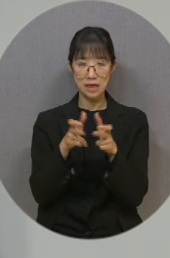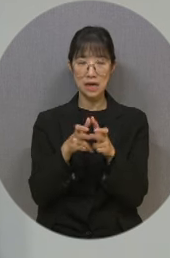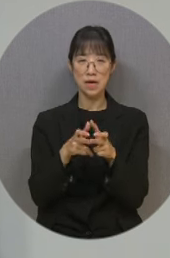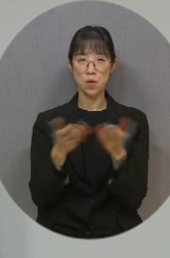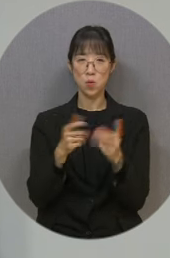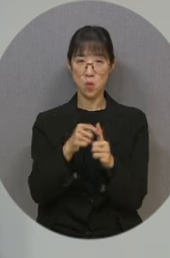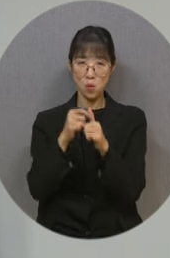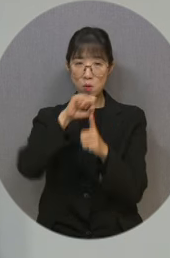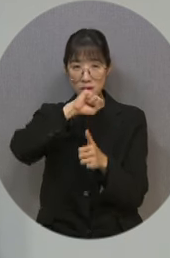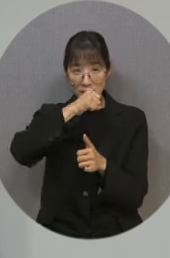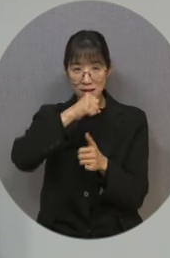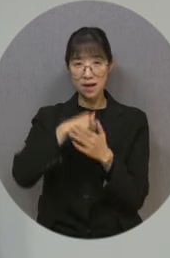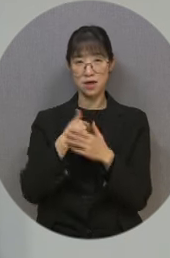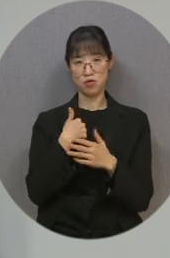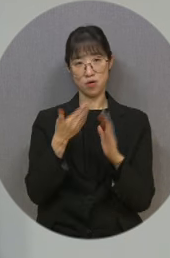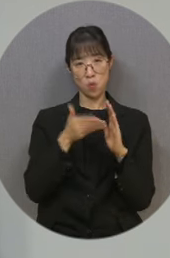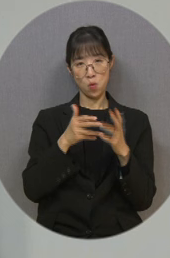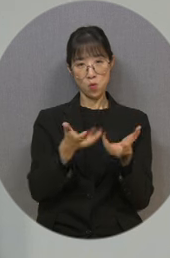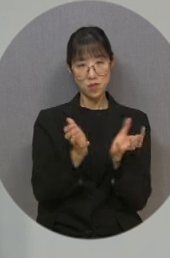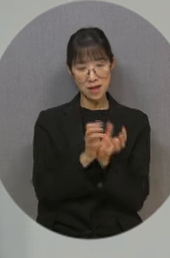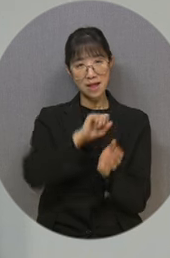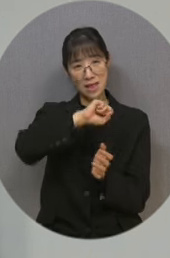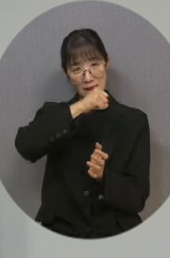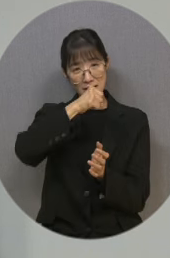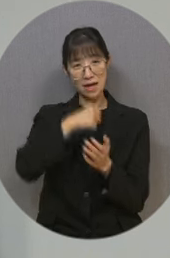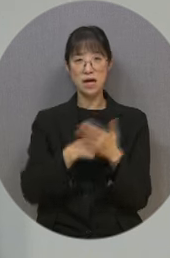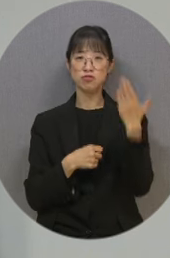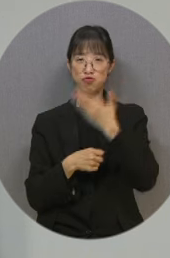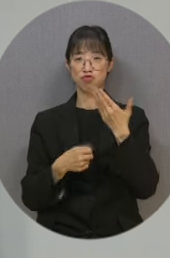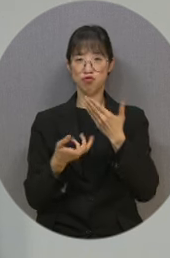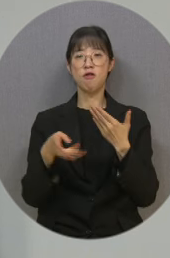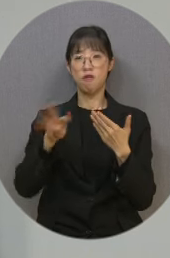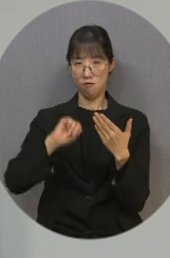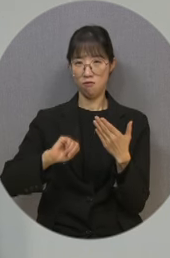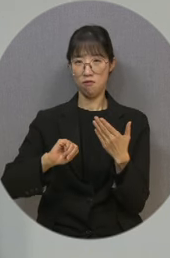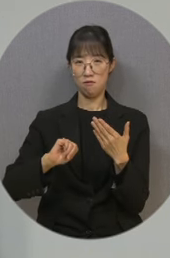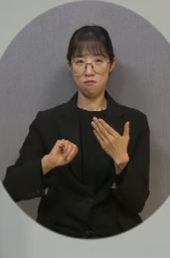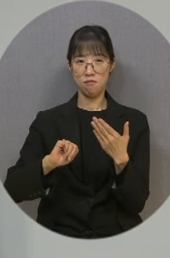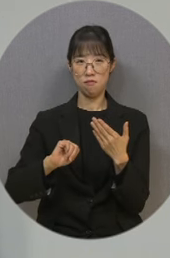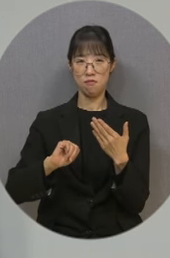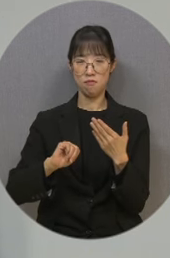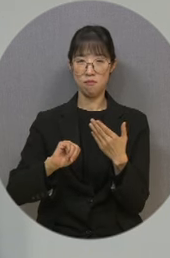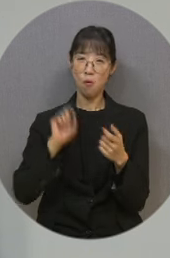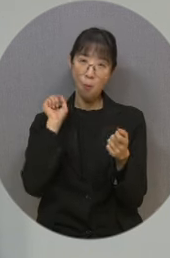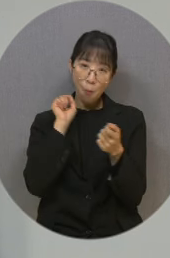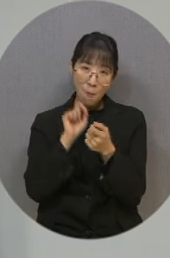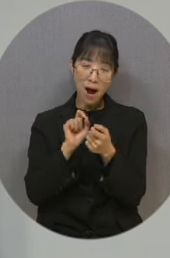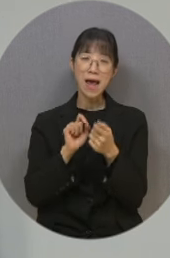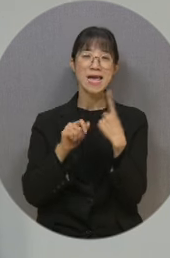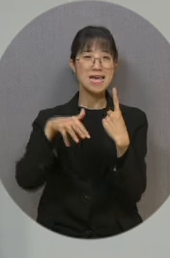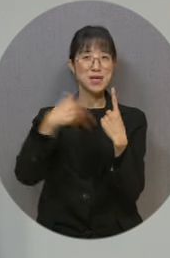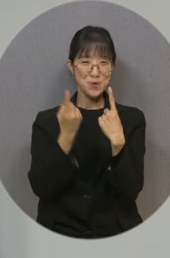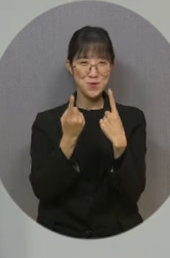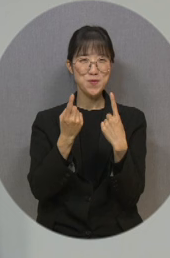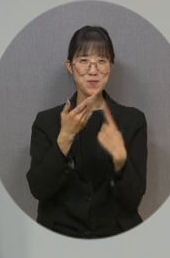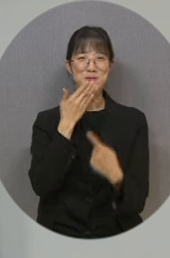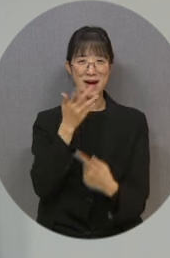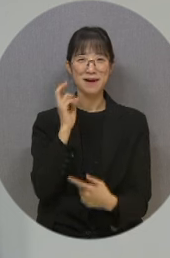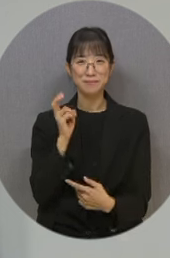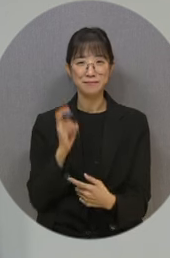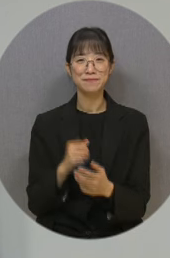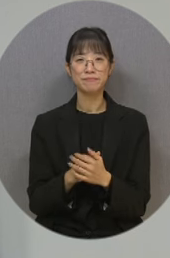예산은 저희 공단의 예산은 약 9천억 정도 됩니다 곧 1조원을 예 바라보게 될